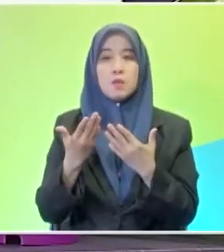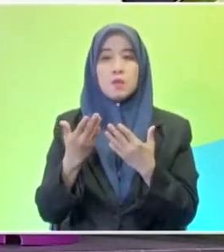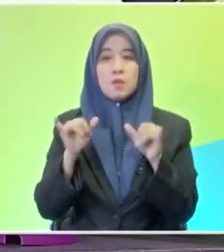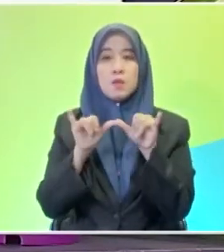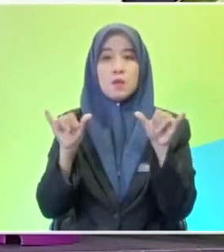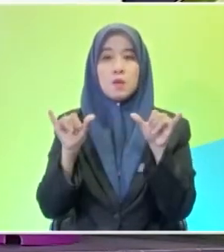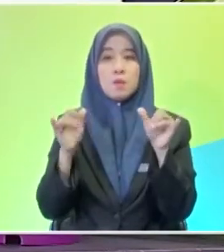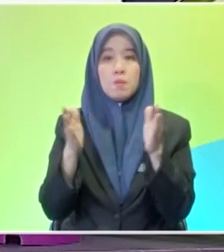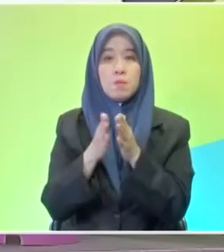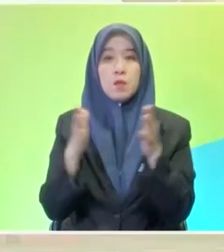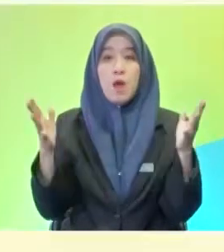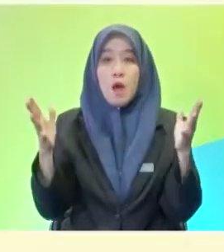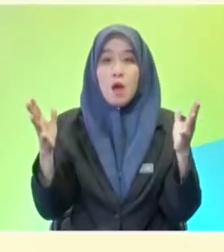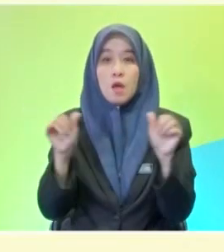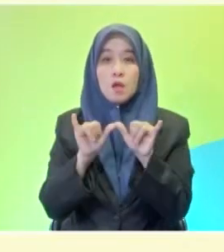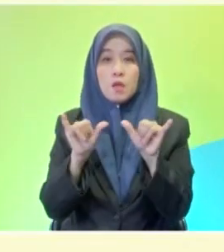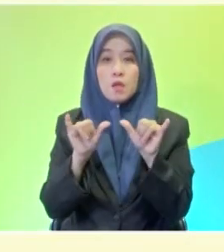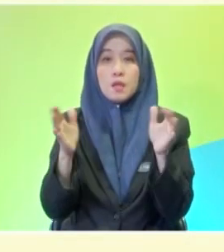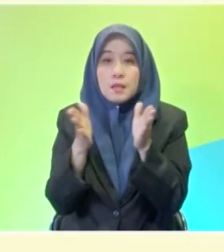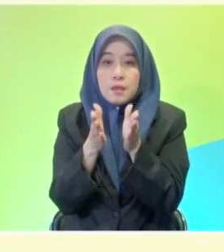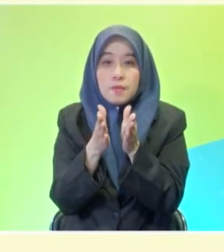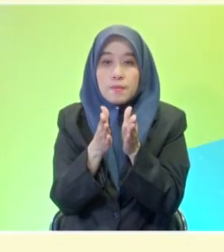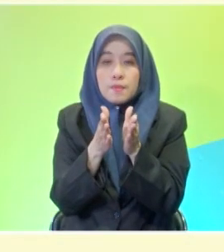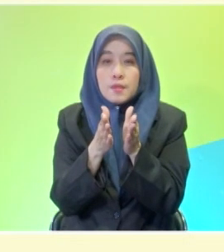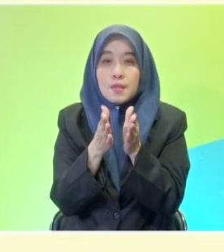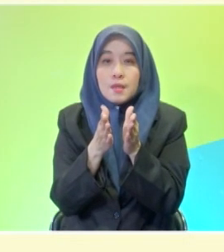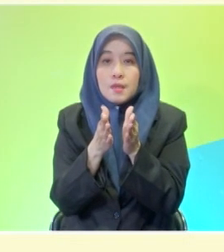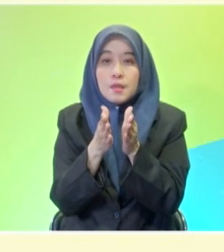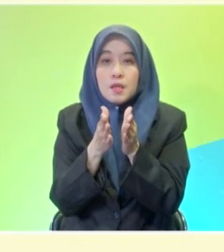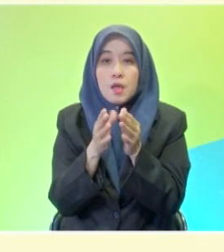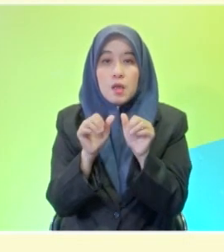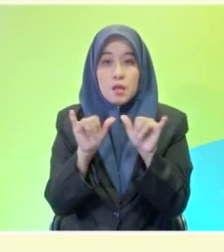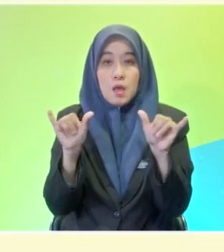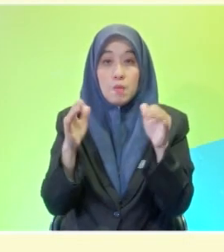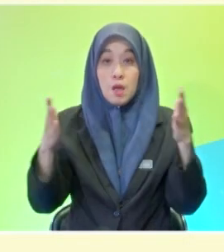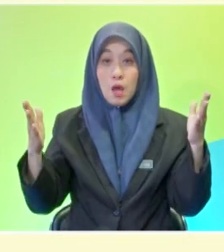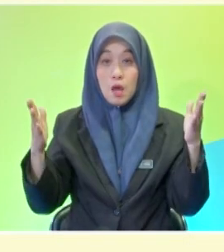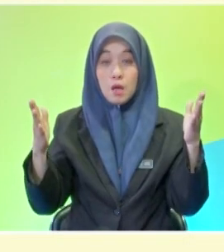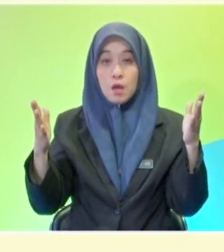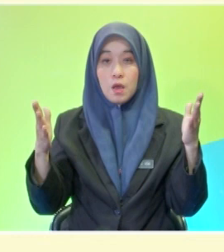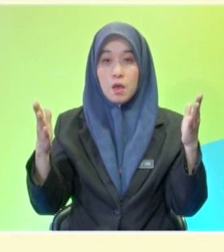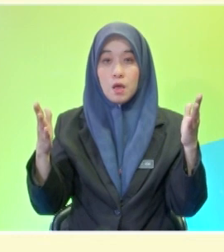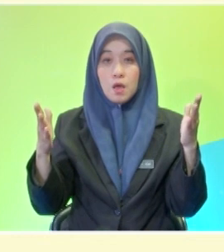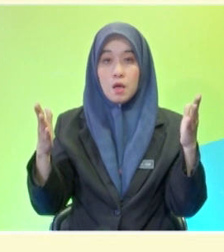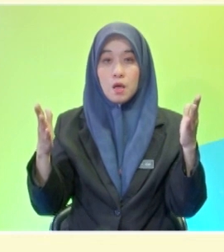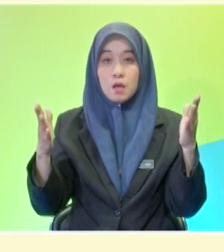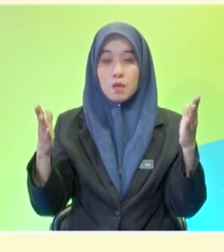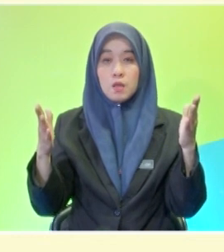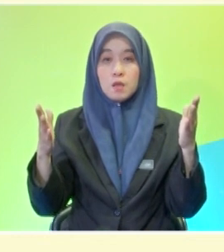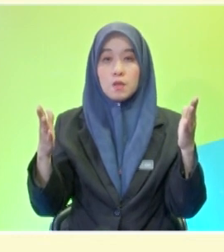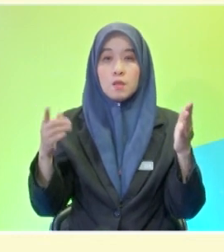dan juga size kaca Jadi kalau size besar dulu sama Chris Oh ini kecil